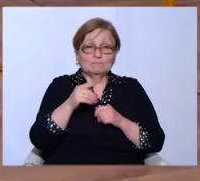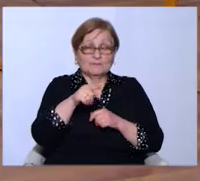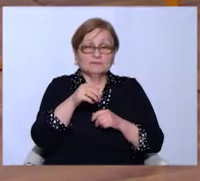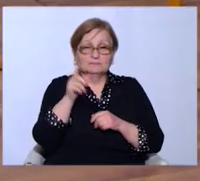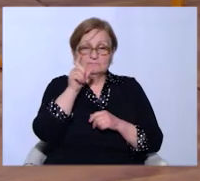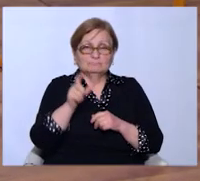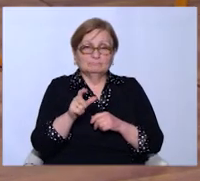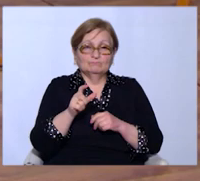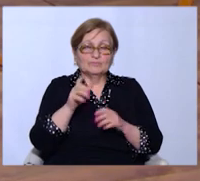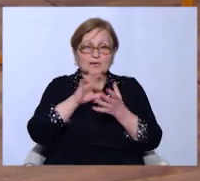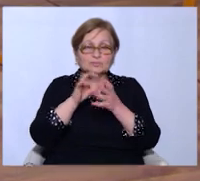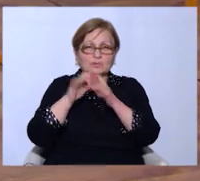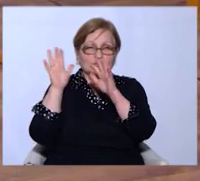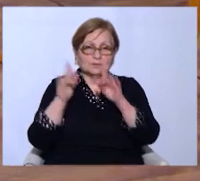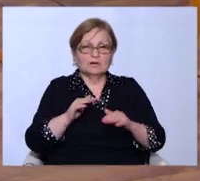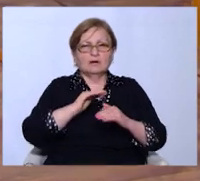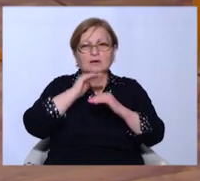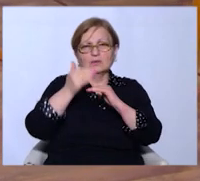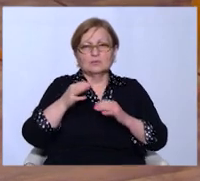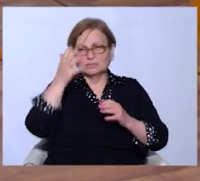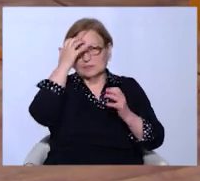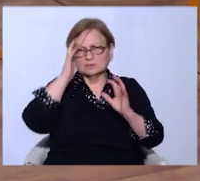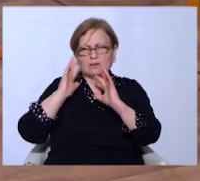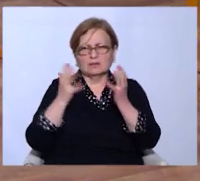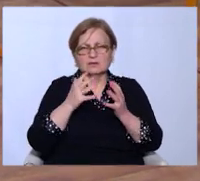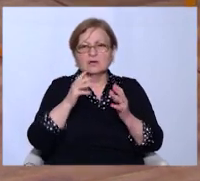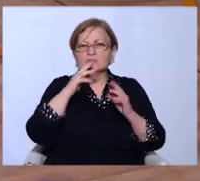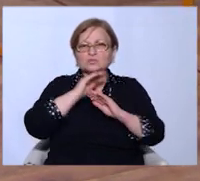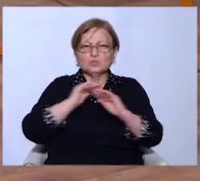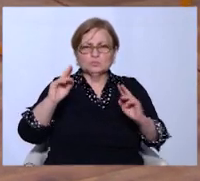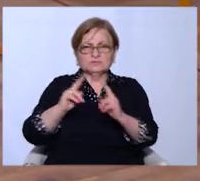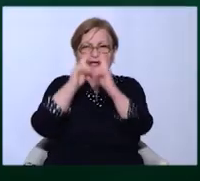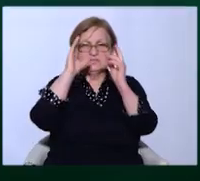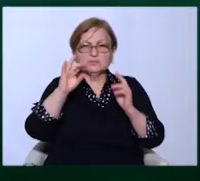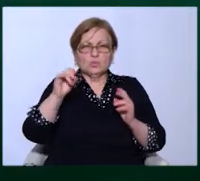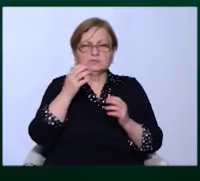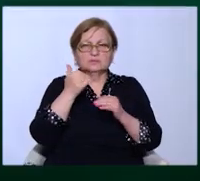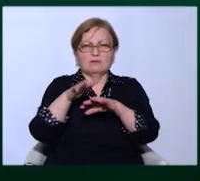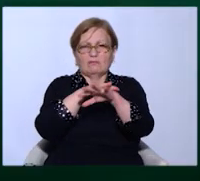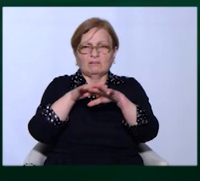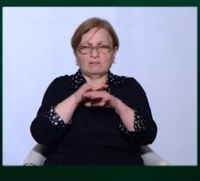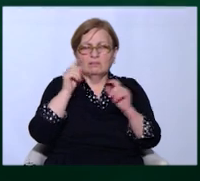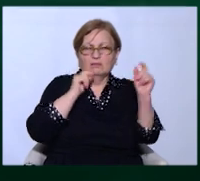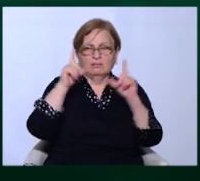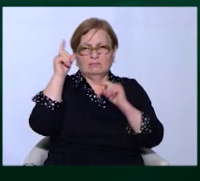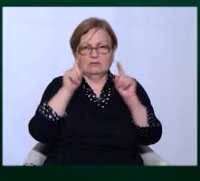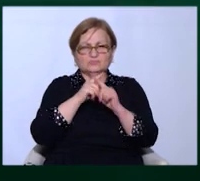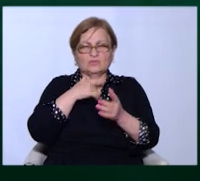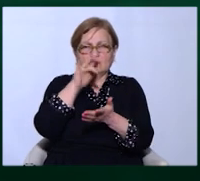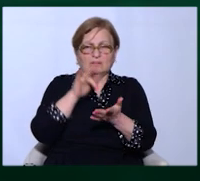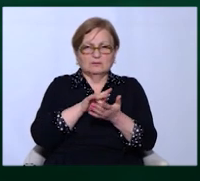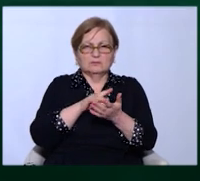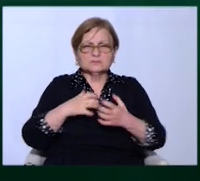ლექსი. თავდა და თბილის ეხურა თალხი, დუმდა სიონი და დუმდა ხალხი. ძილღვიძლად იყო ქალაქი